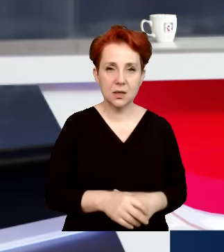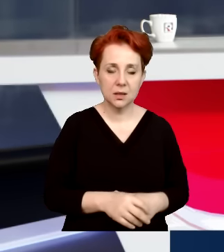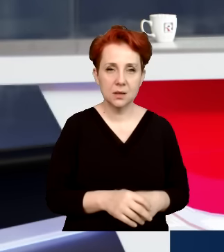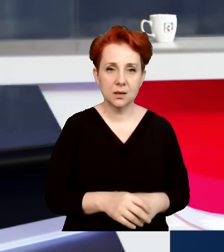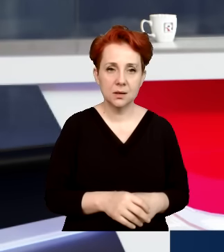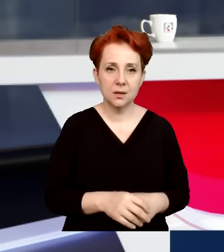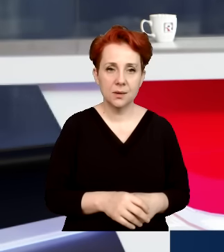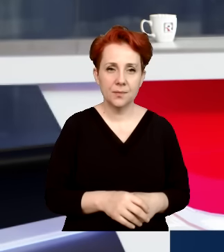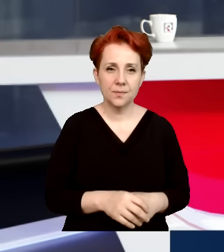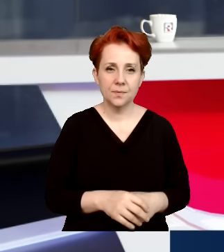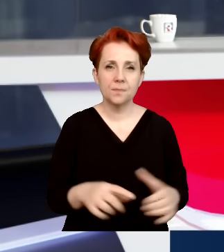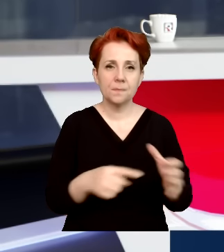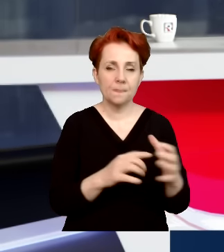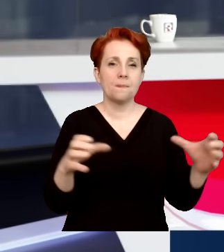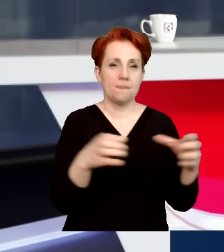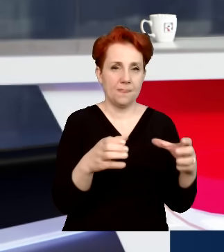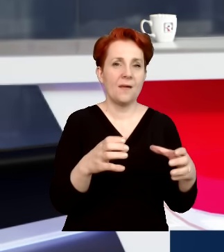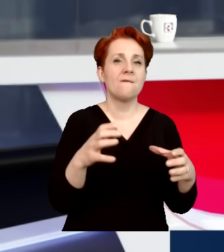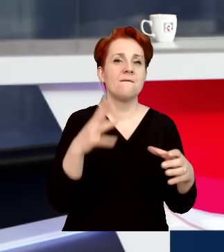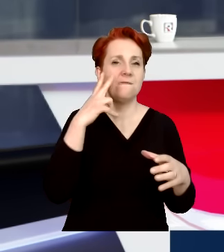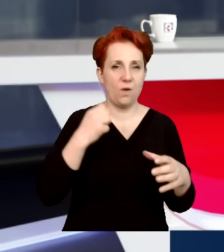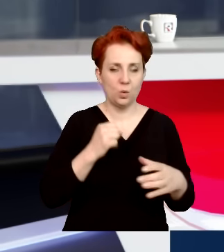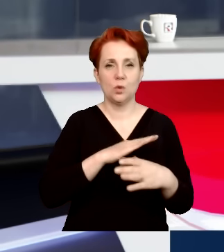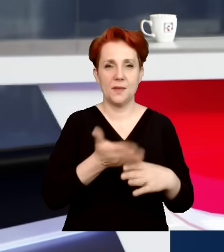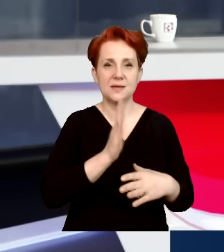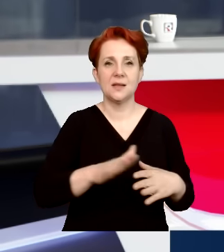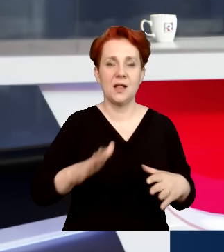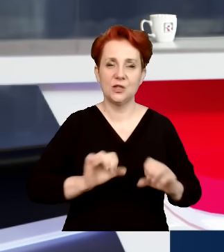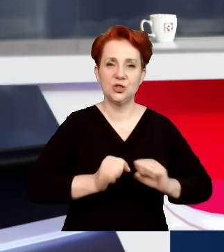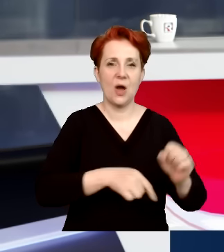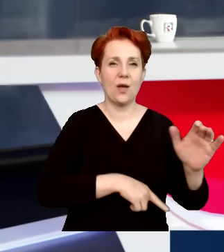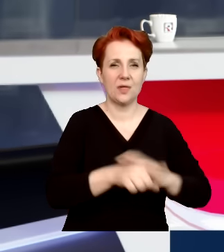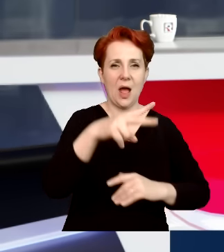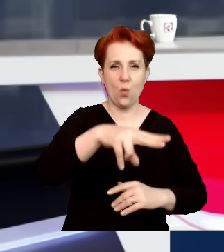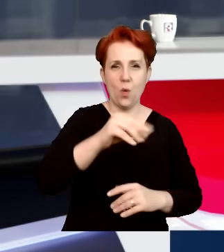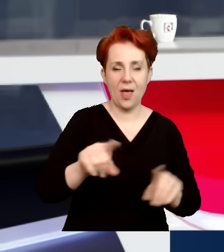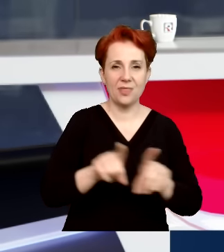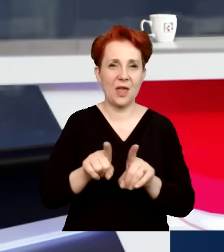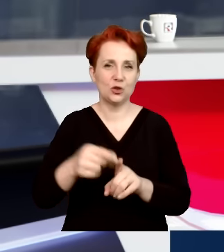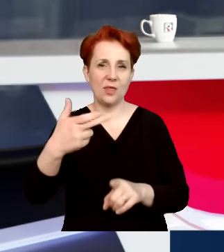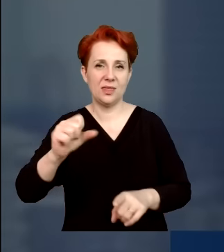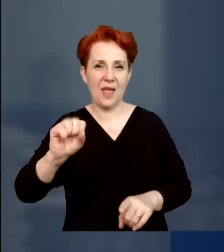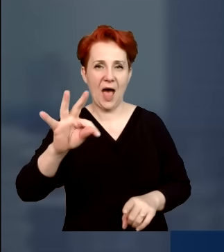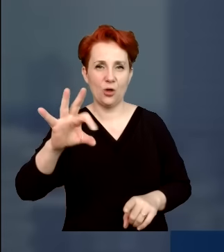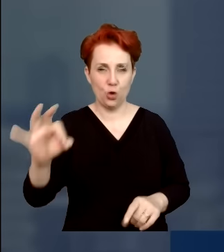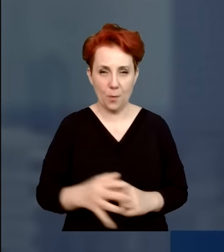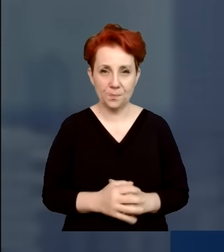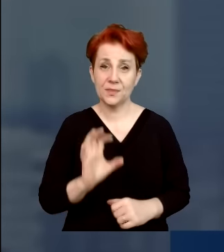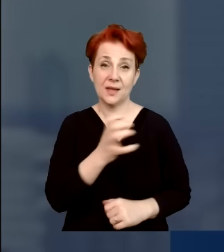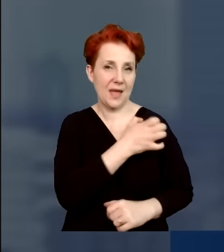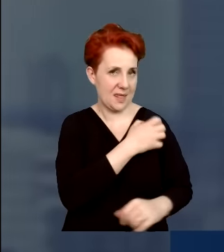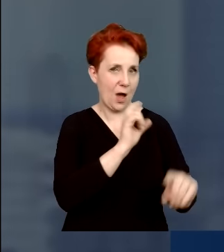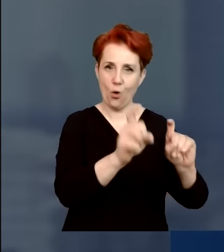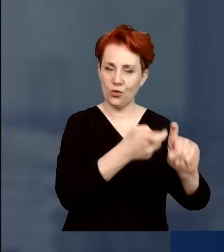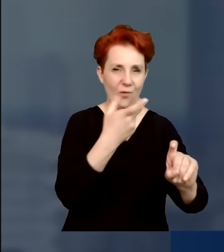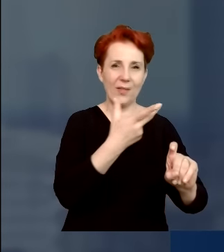która to struktura wojskowa międzynarodowa działa na rzecz Unii Europejskiej i NATO. I generał jest właściwie nieodwołany,